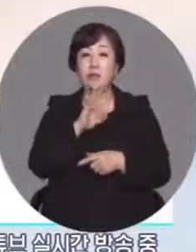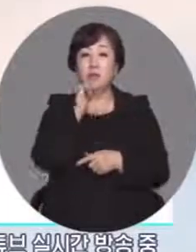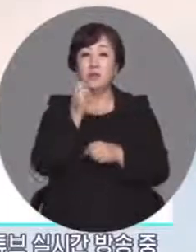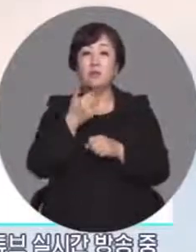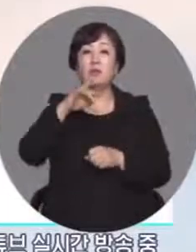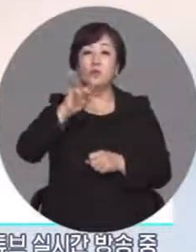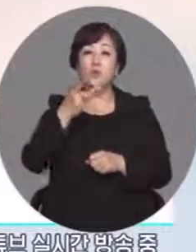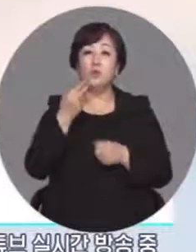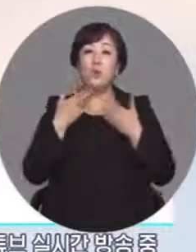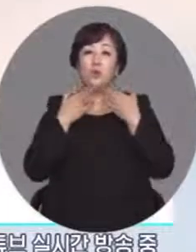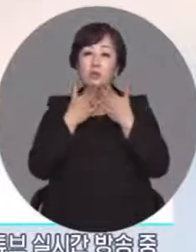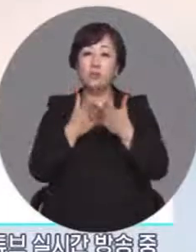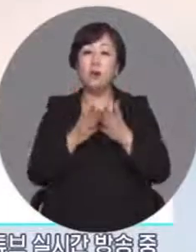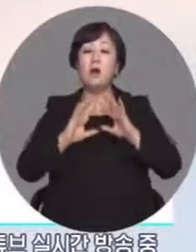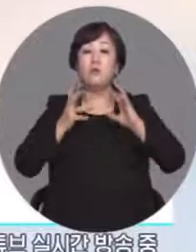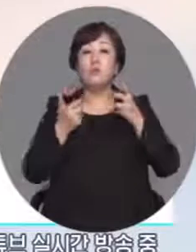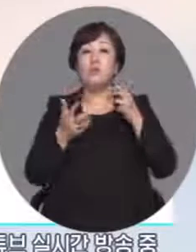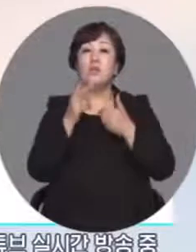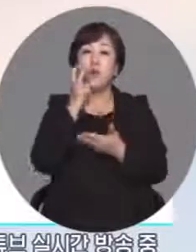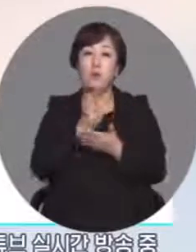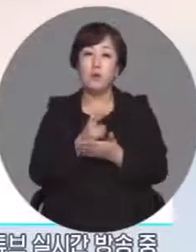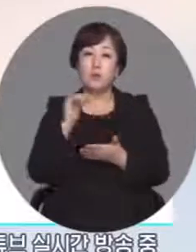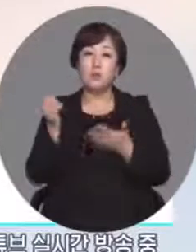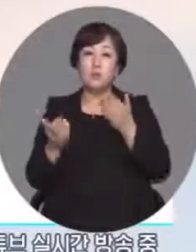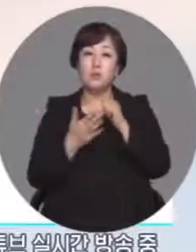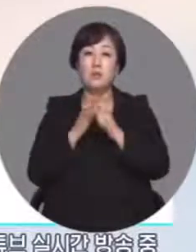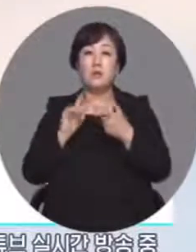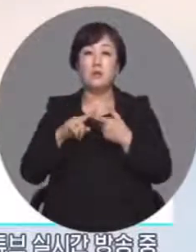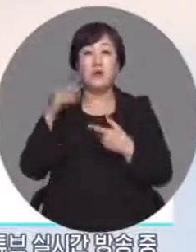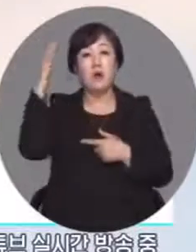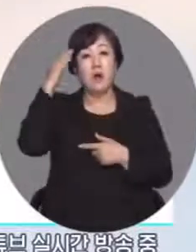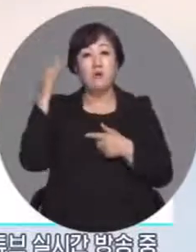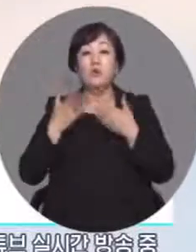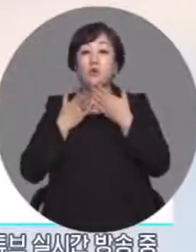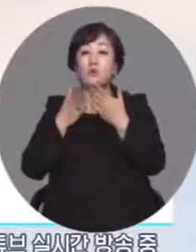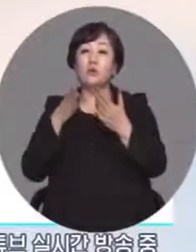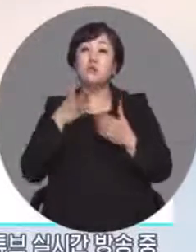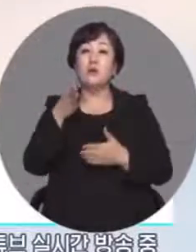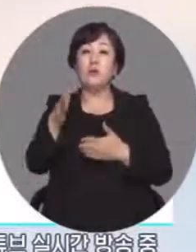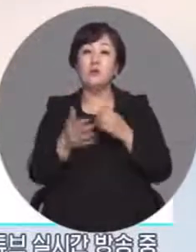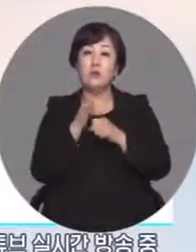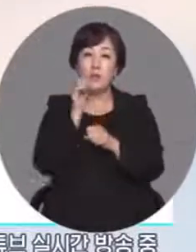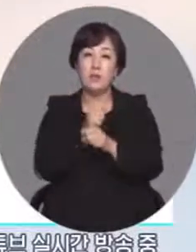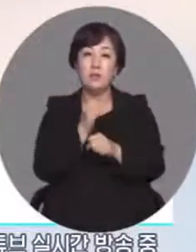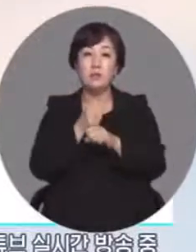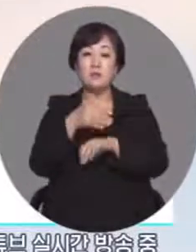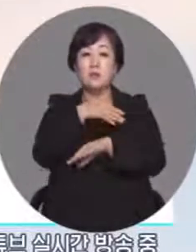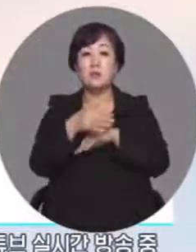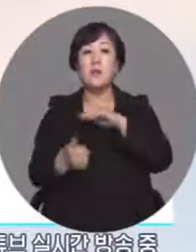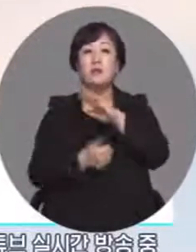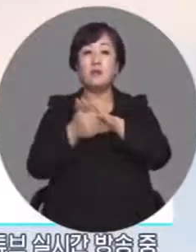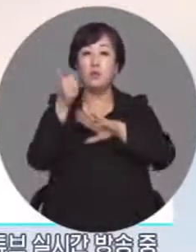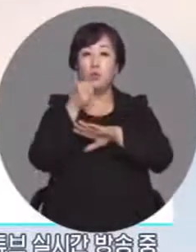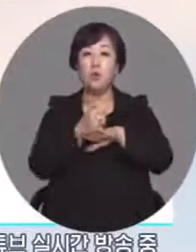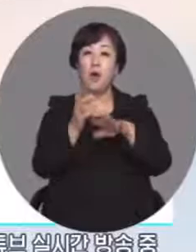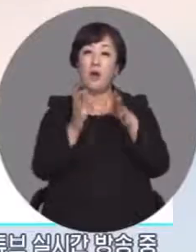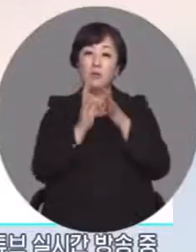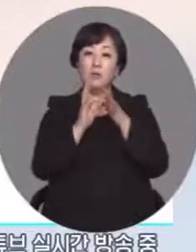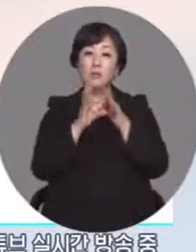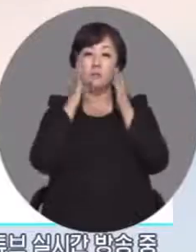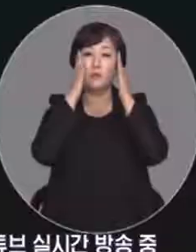기대되는 수소선박의 국제적 표준을 우리 조선업계가 만들려고 해 결과에 관심이 쏠리고 있습니다. 김진구